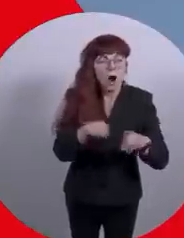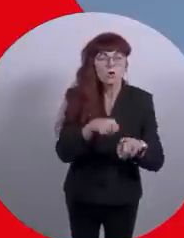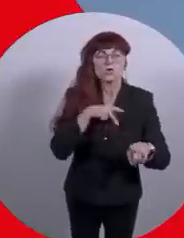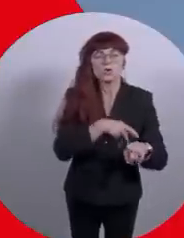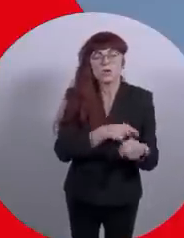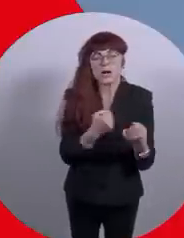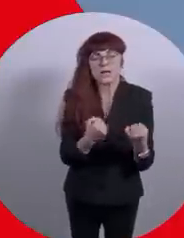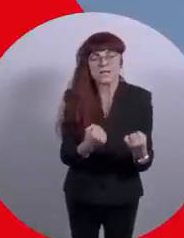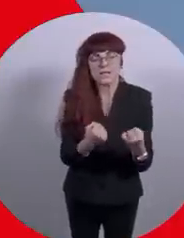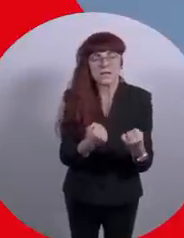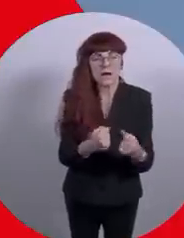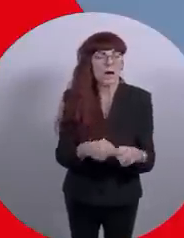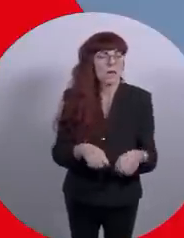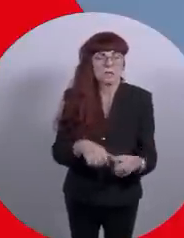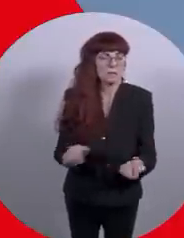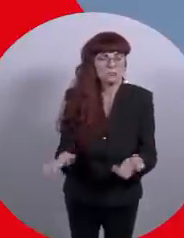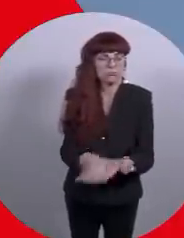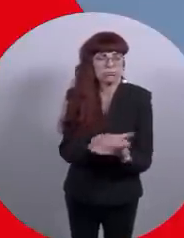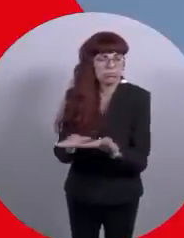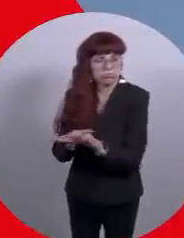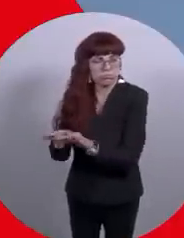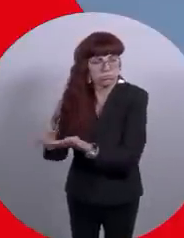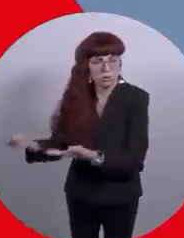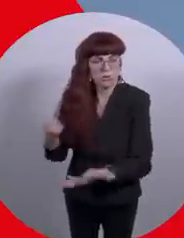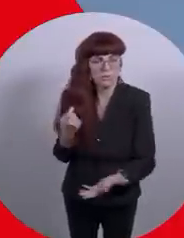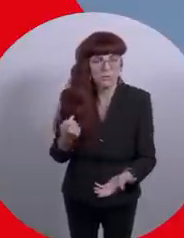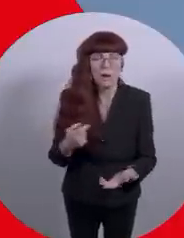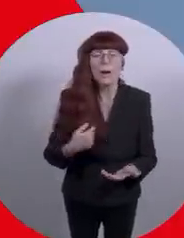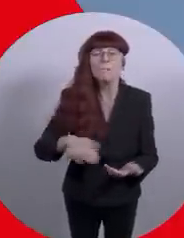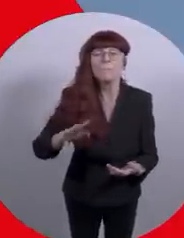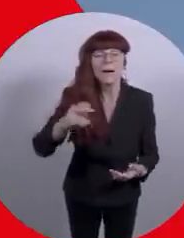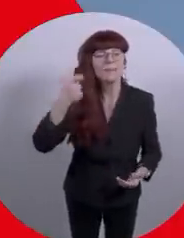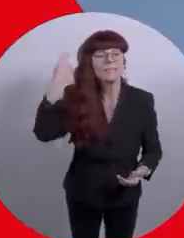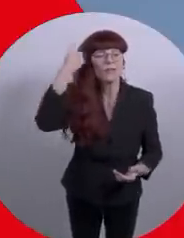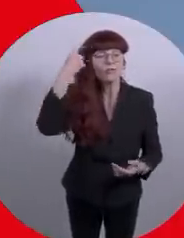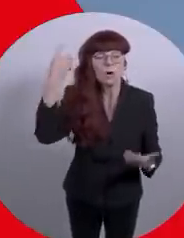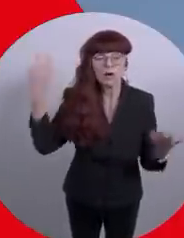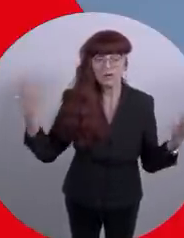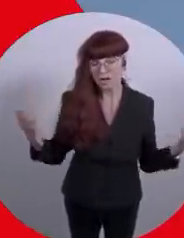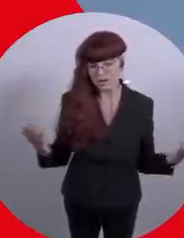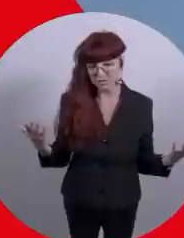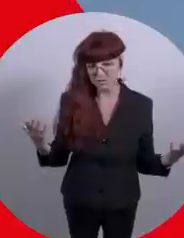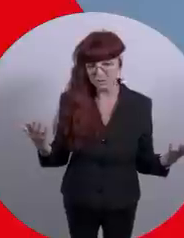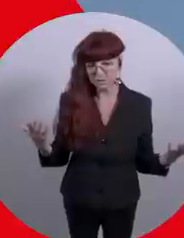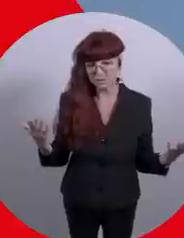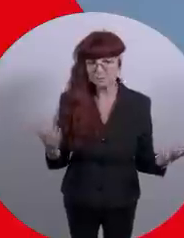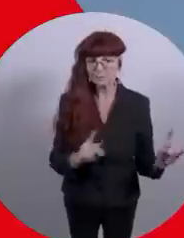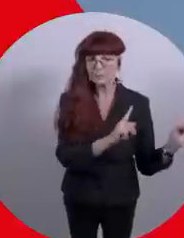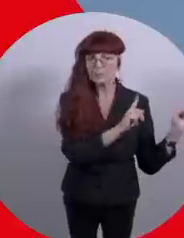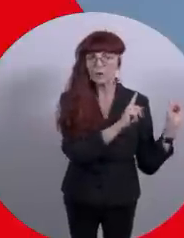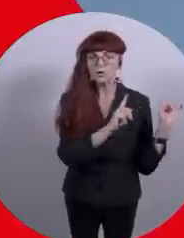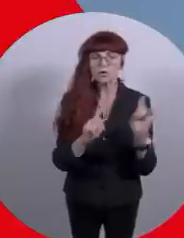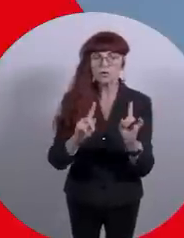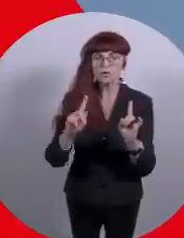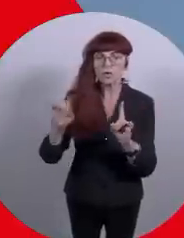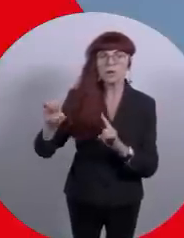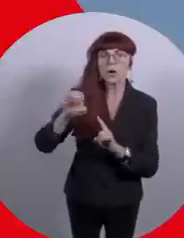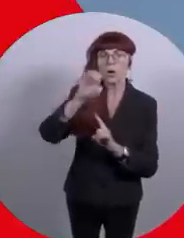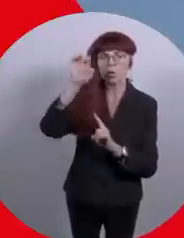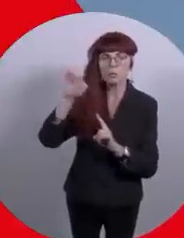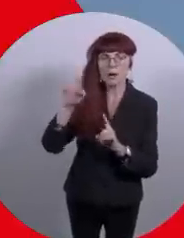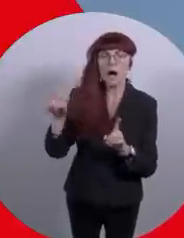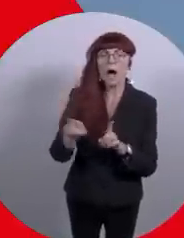das was mir am meisten Sorgen macht eigentlich auch der Zustand nicht nur Europa sondern der konservativen